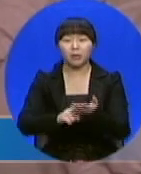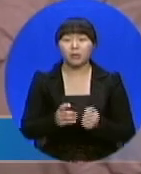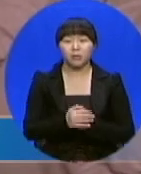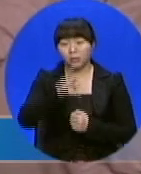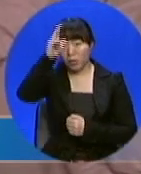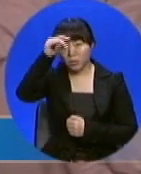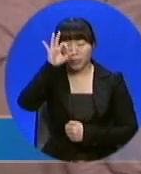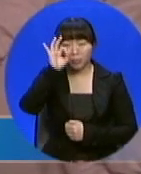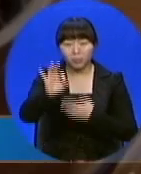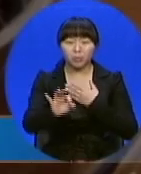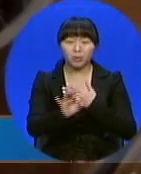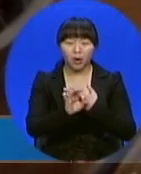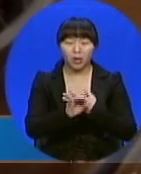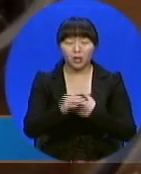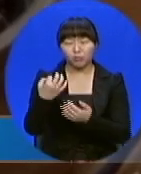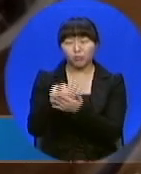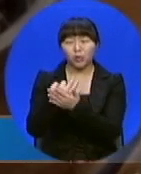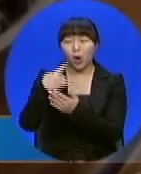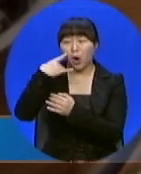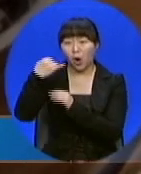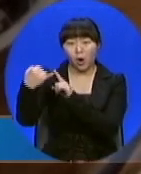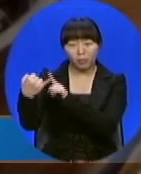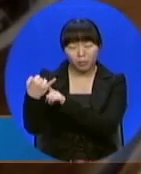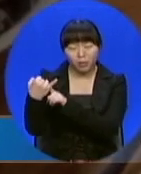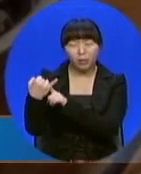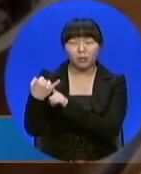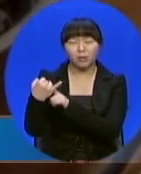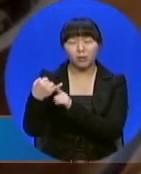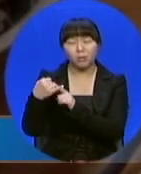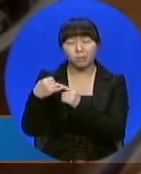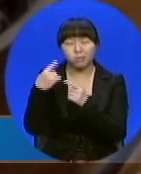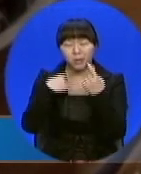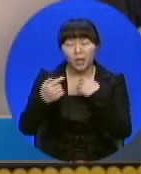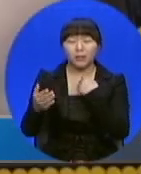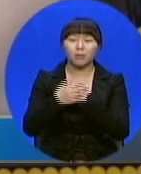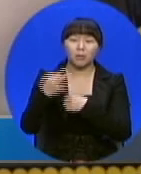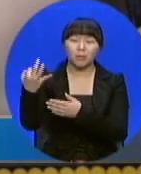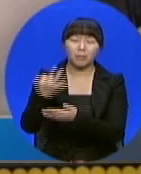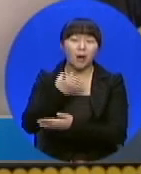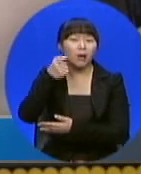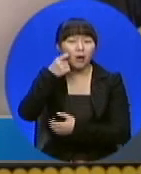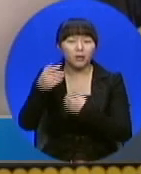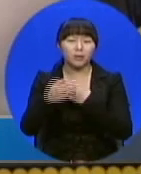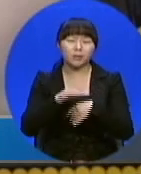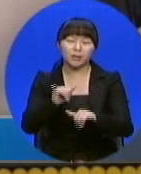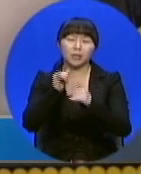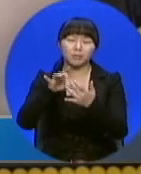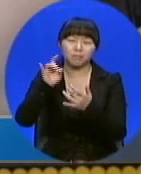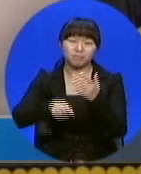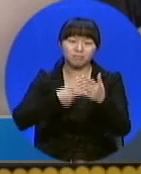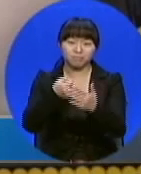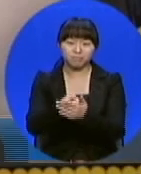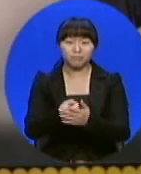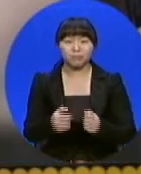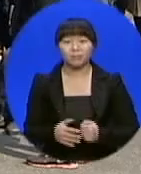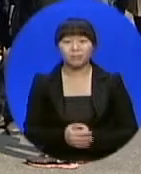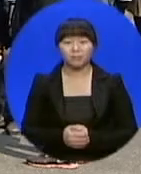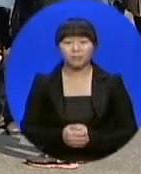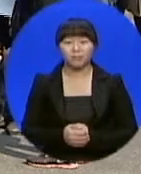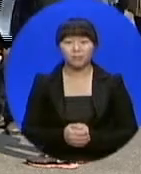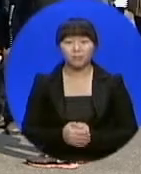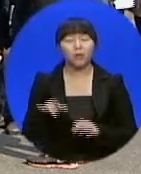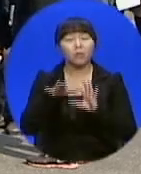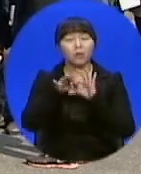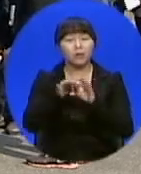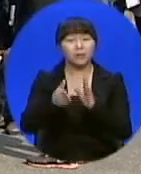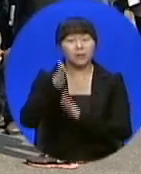경찰 측은 유일한 수입원이었던 어머니가 다쳐 돈을 받지 못하게 되자 자살을 선택한 것으로 보고 있습니다. 이와